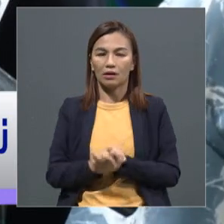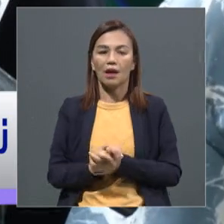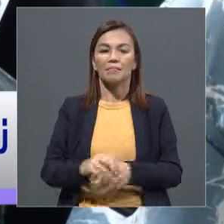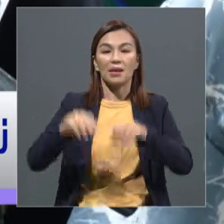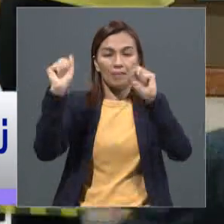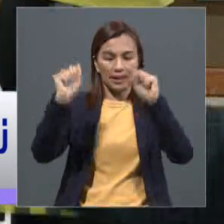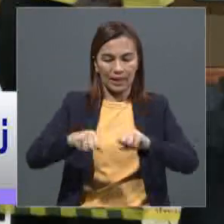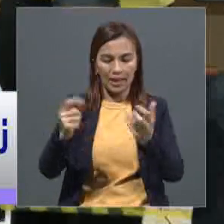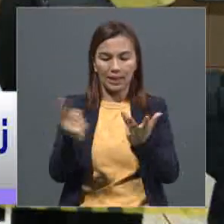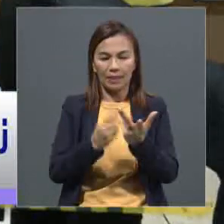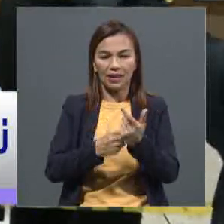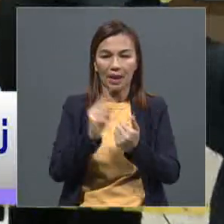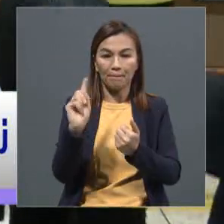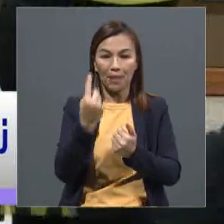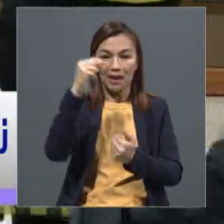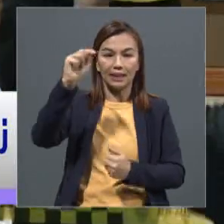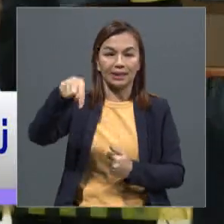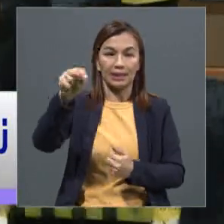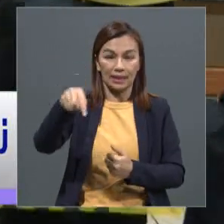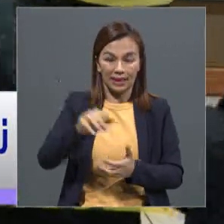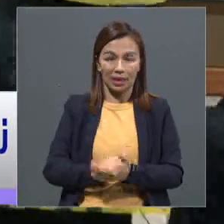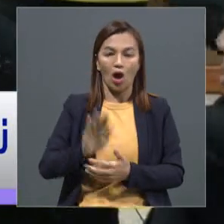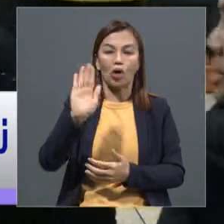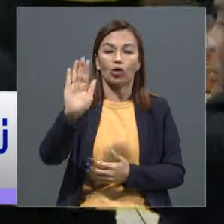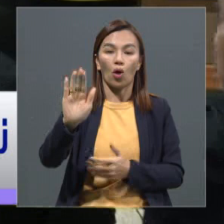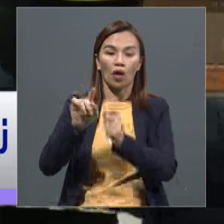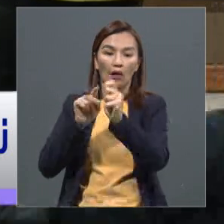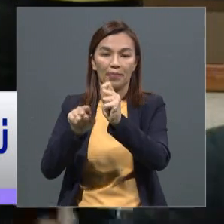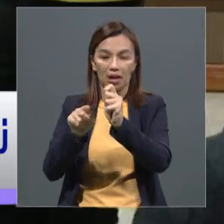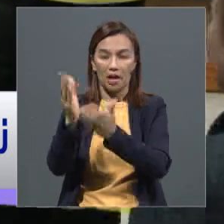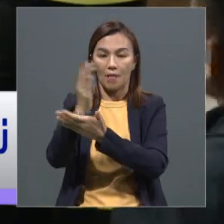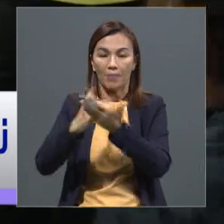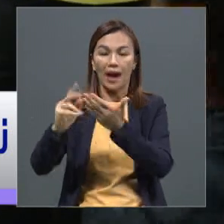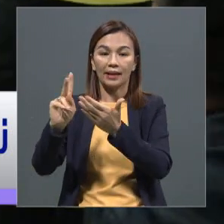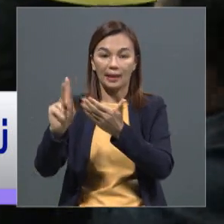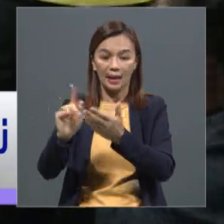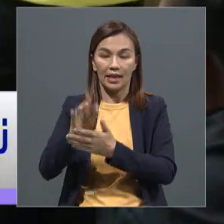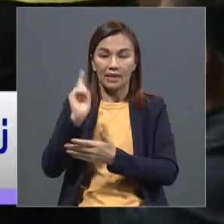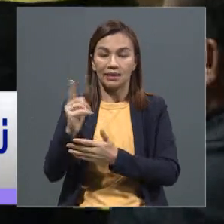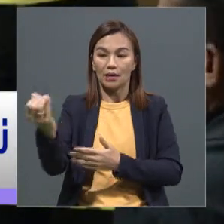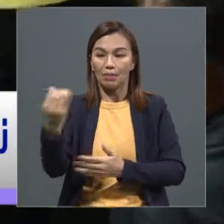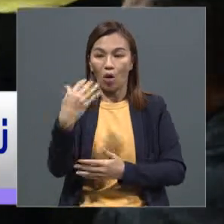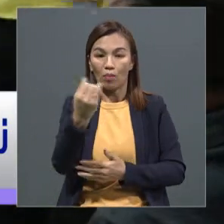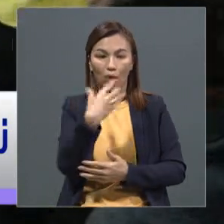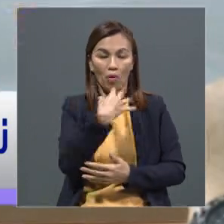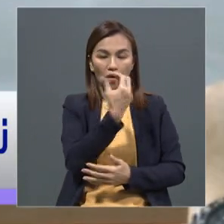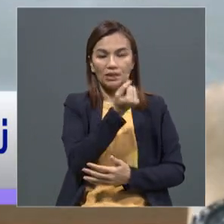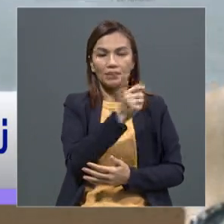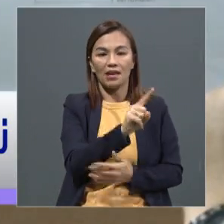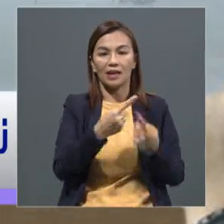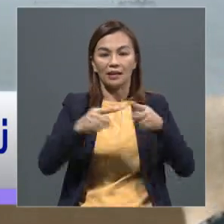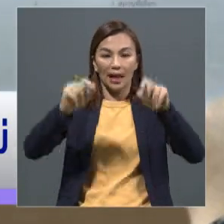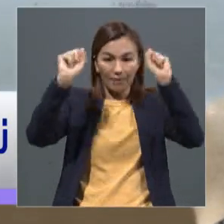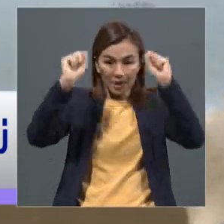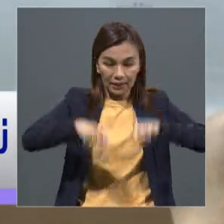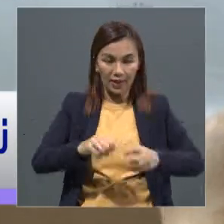มีการนับคะแนนใหม่เพียงแค่ที่เดียวเท่านั้นจากคำร้องคัดค้านที่ส่งมาที่กกตจริงๆทั้งหมดเนี่ย 11สำนวนนะแต่ว่าอันที่มีมติออก